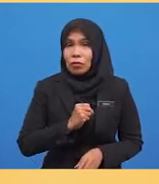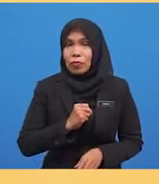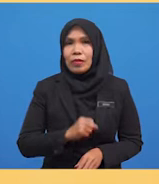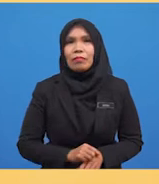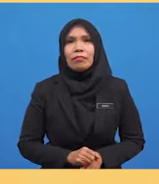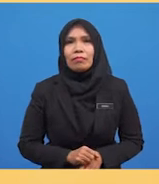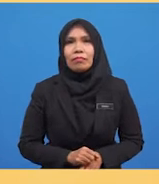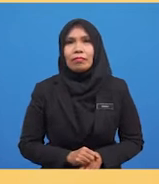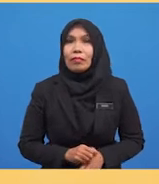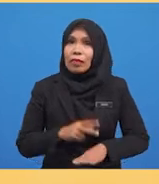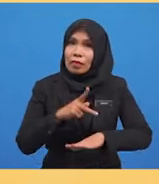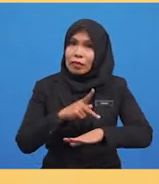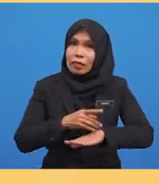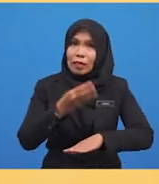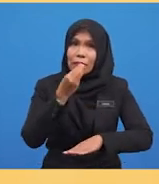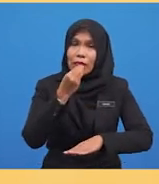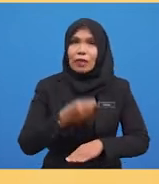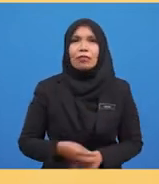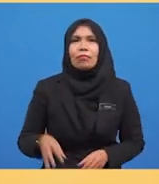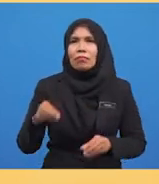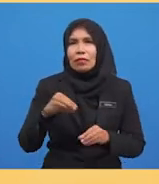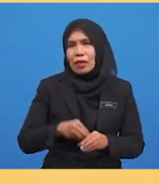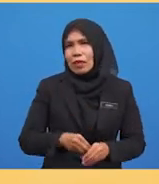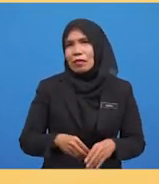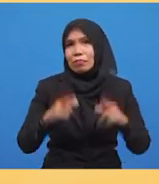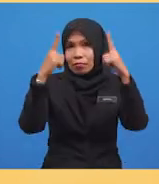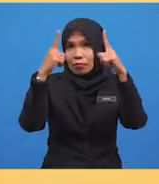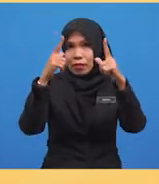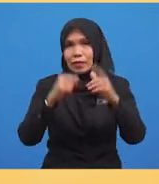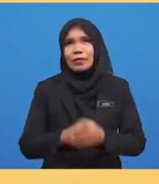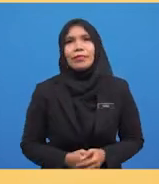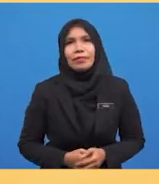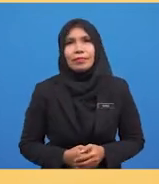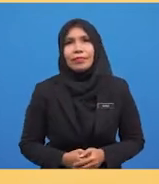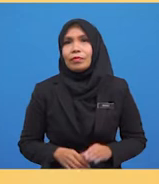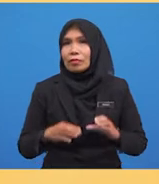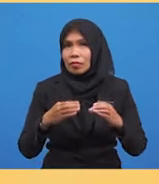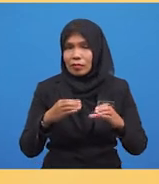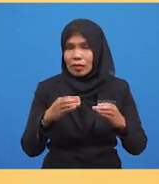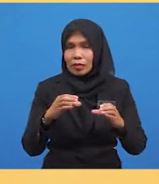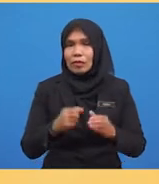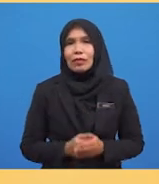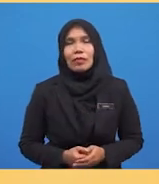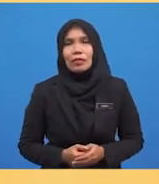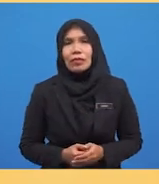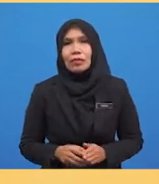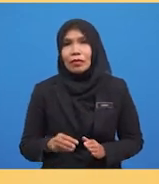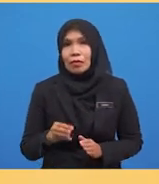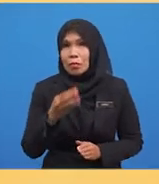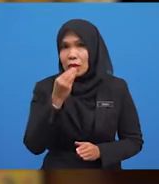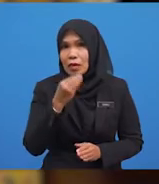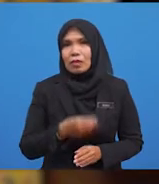dalam sesuatu majlis. Selain itu, cara-cara menjamu selera dalam sesuatu